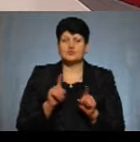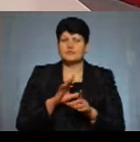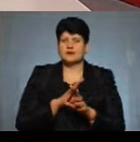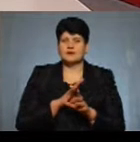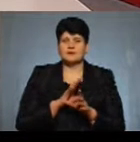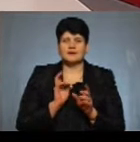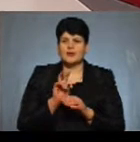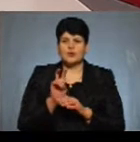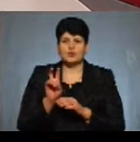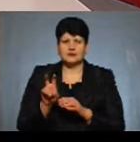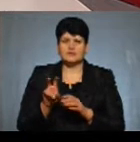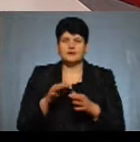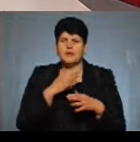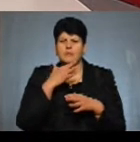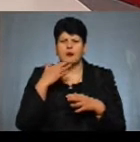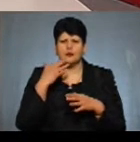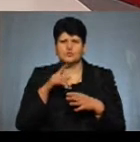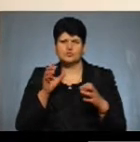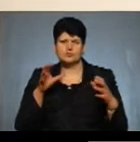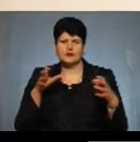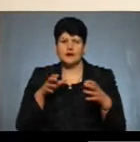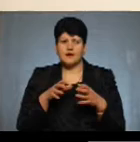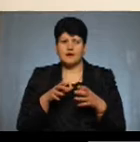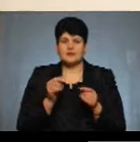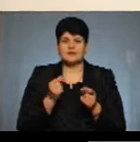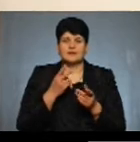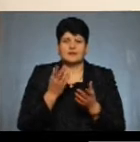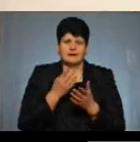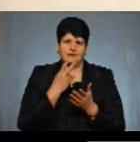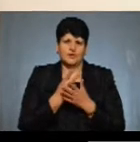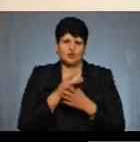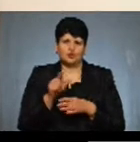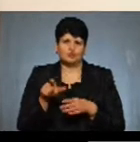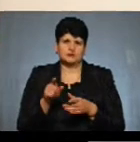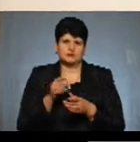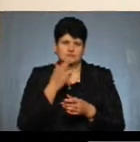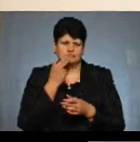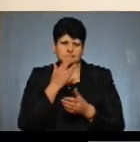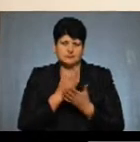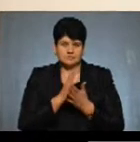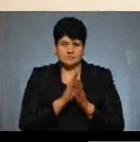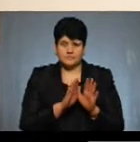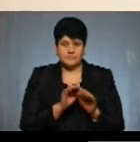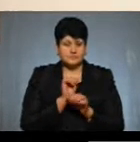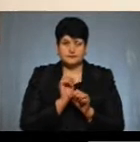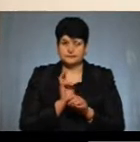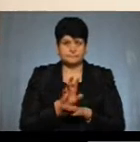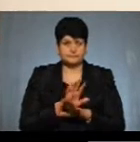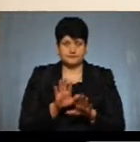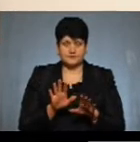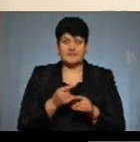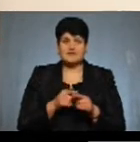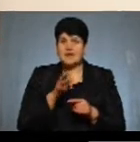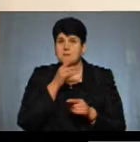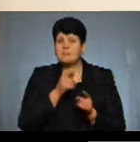уникати скупчення людей, особливо там, де є люди з певними ознаками захворювань. Ну, в